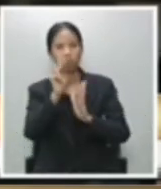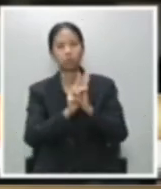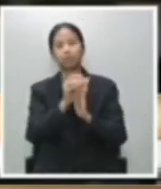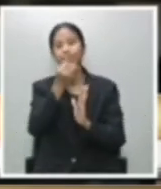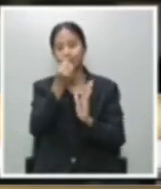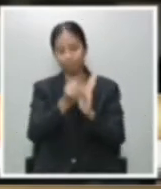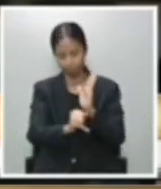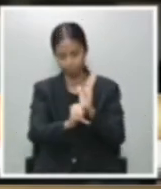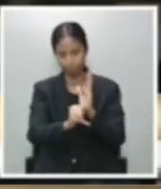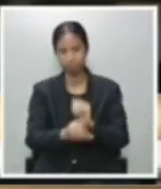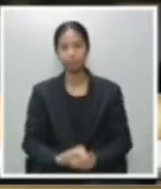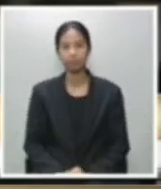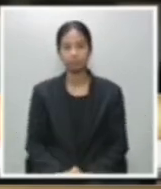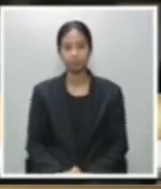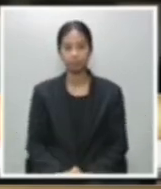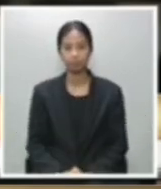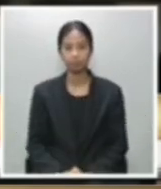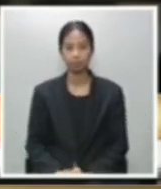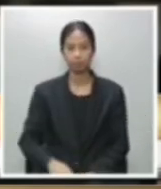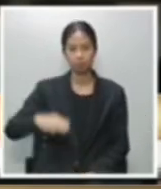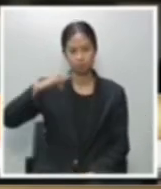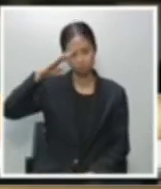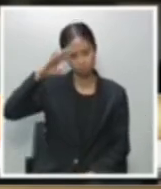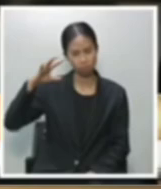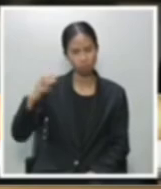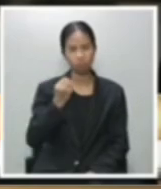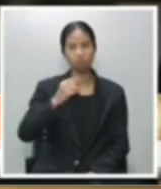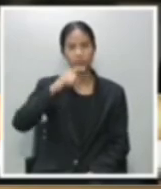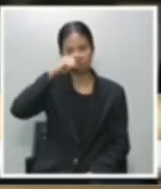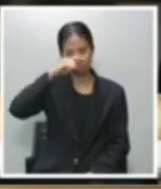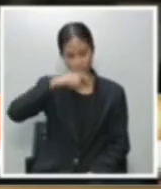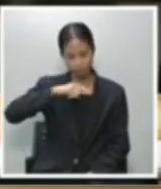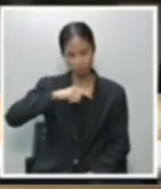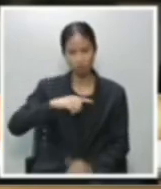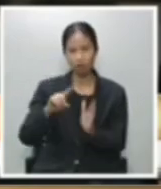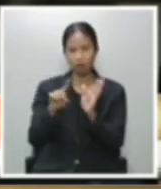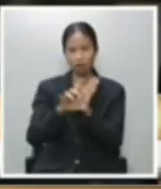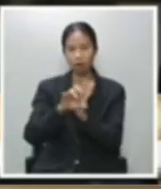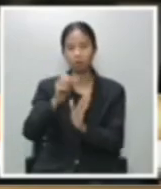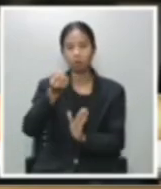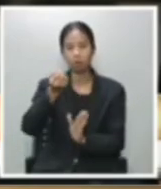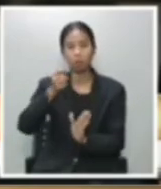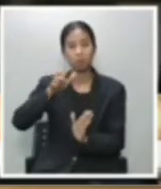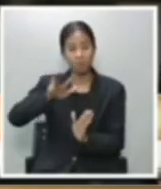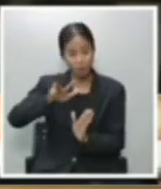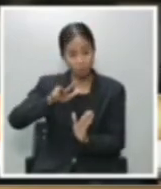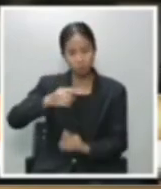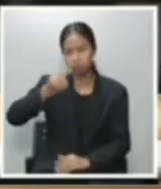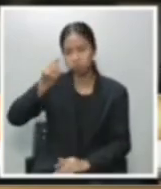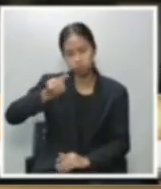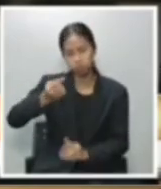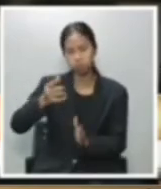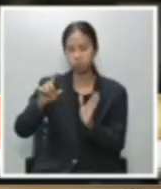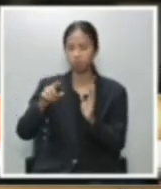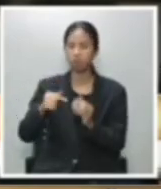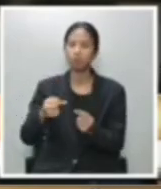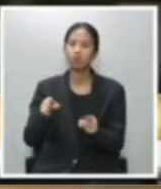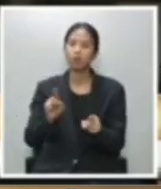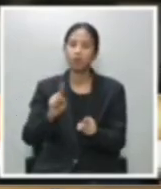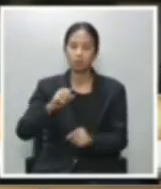รมนูญการรัฐประหารของประเทศไทยเรามีทั้งหมด13ครั้งทุกครั้งที่มีการรัฐประหาร